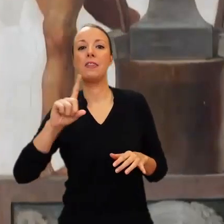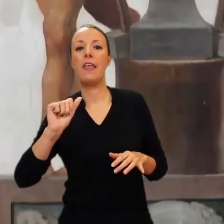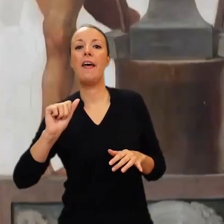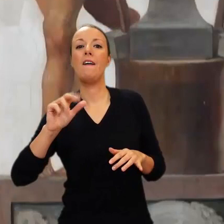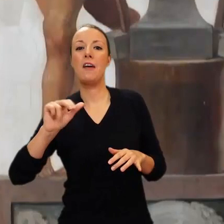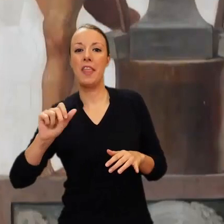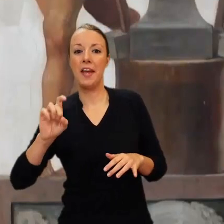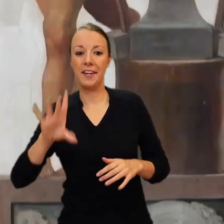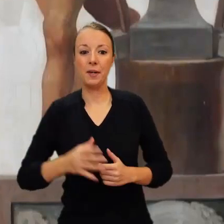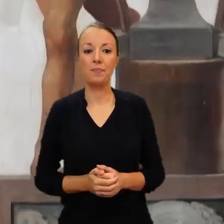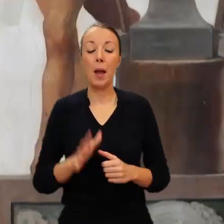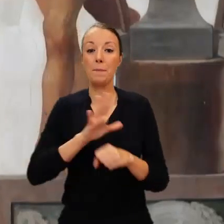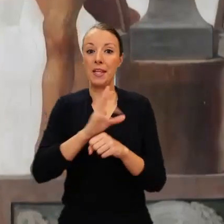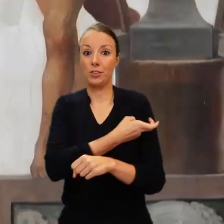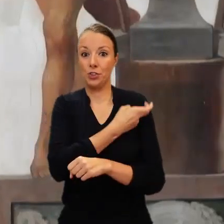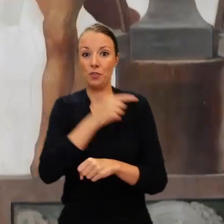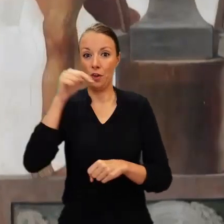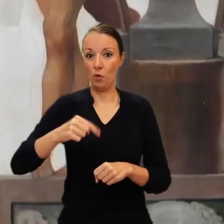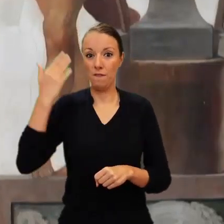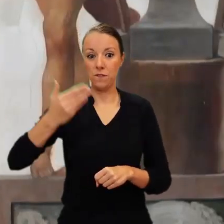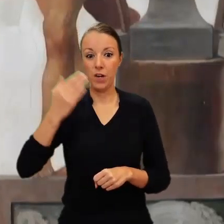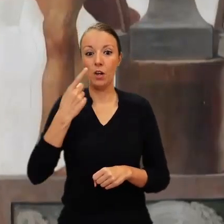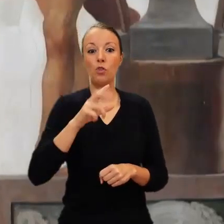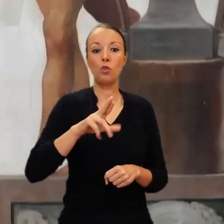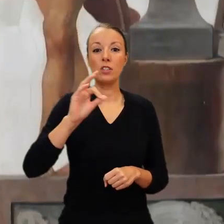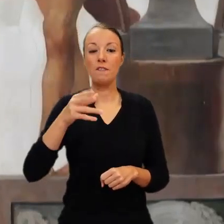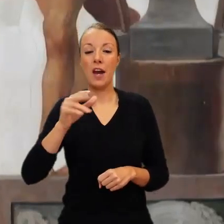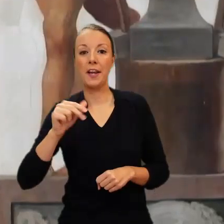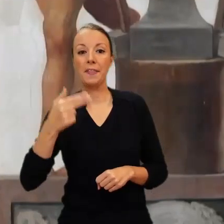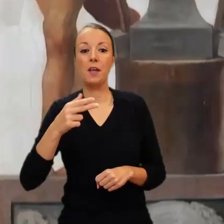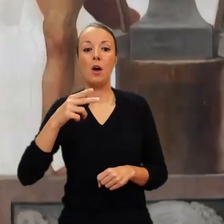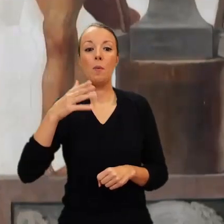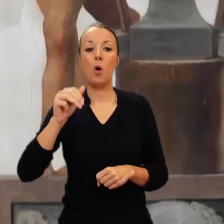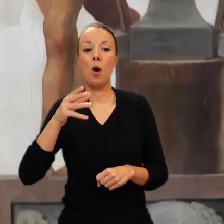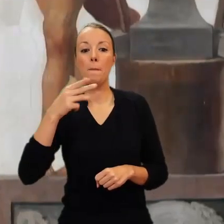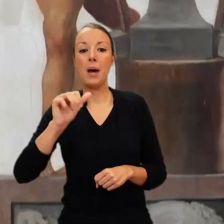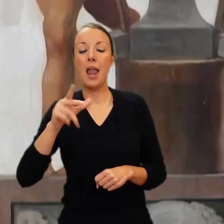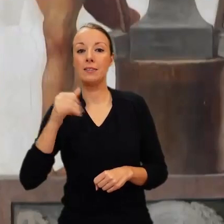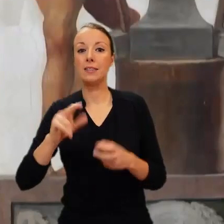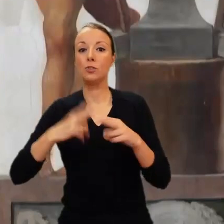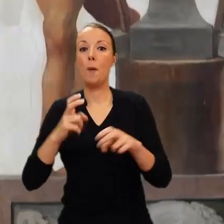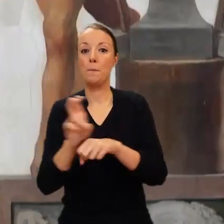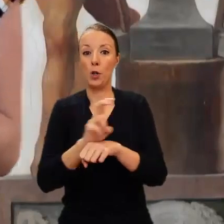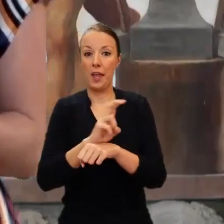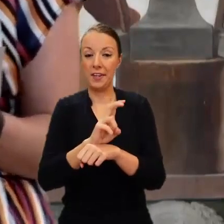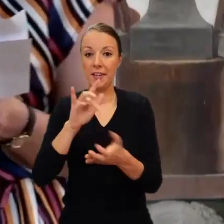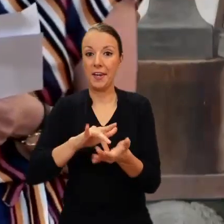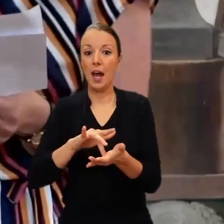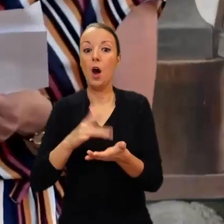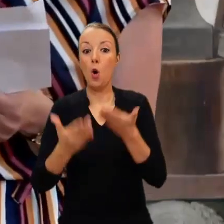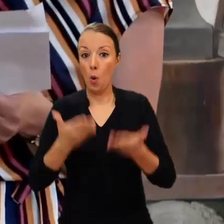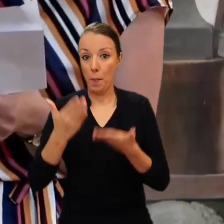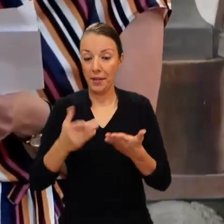czerwca posłuchają Państwo tutaj wykładu doktora Seweryna Malawskiego z Politechniki Lubelskiej, który opowie nam